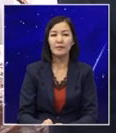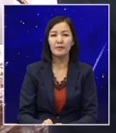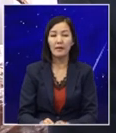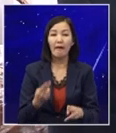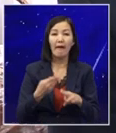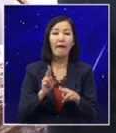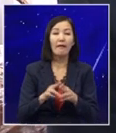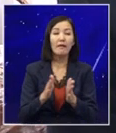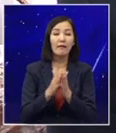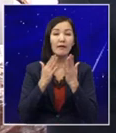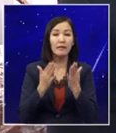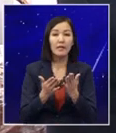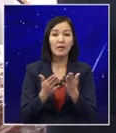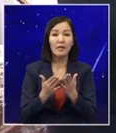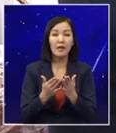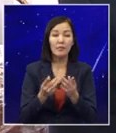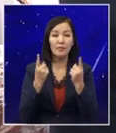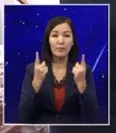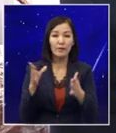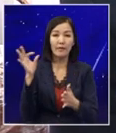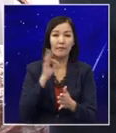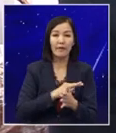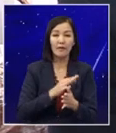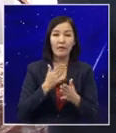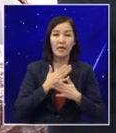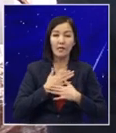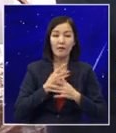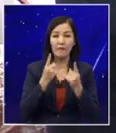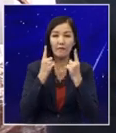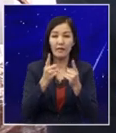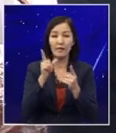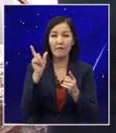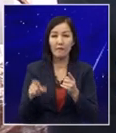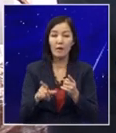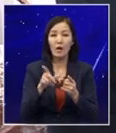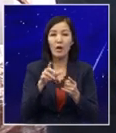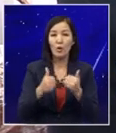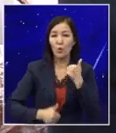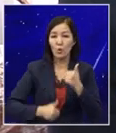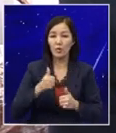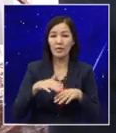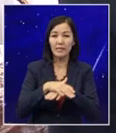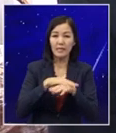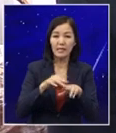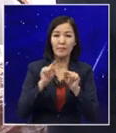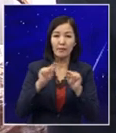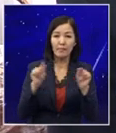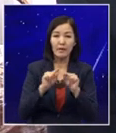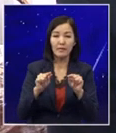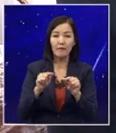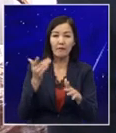Эта книга стала большим вкладом в увековечивание имени нашего выдающегося предка. Абай – гордость нации, и мы должны чтить и пропагандировать его